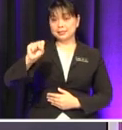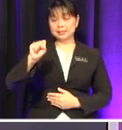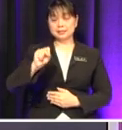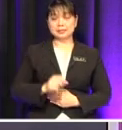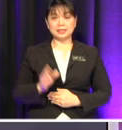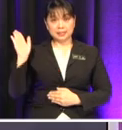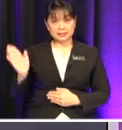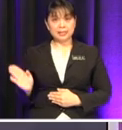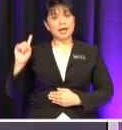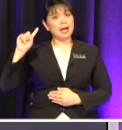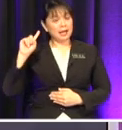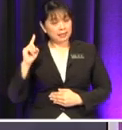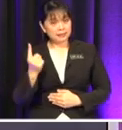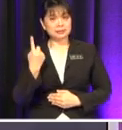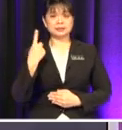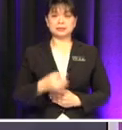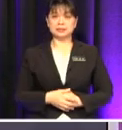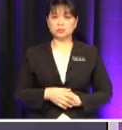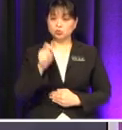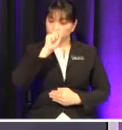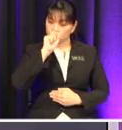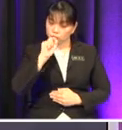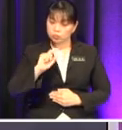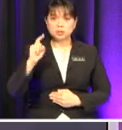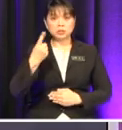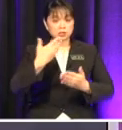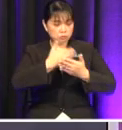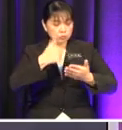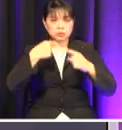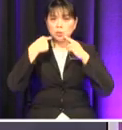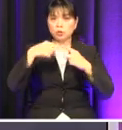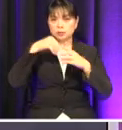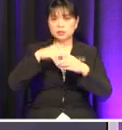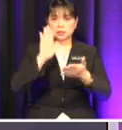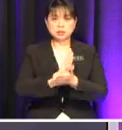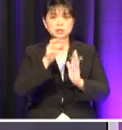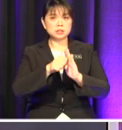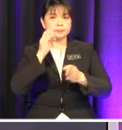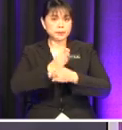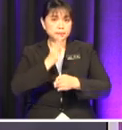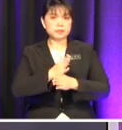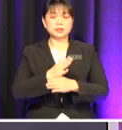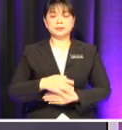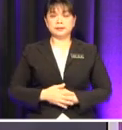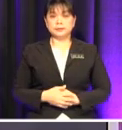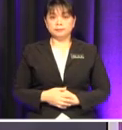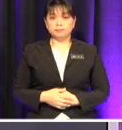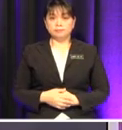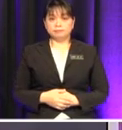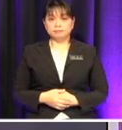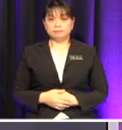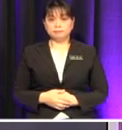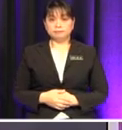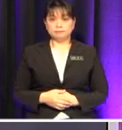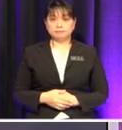boleh calon-calon buat sebelum dia menjawab soalnya jawabannya sebenarnya di dalam kertas tadi Oke